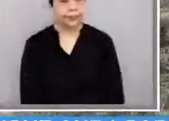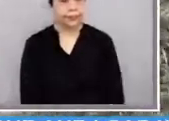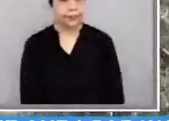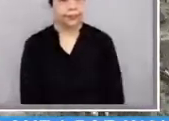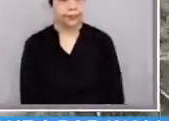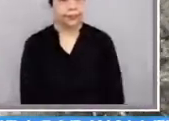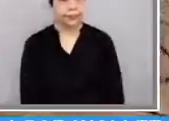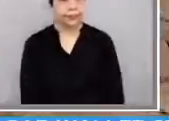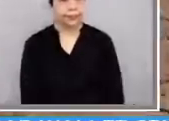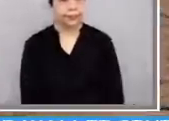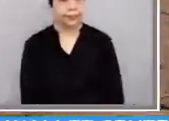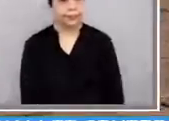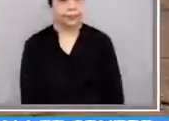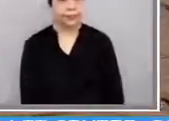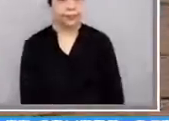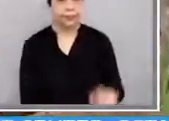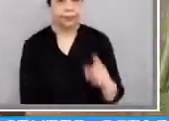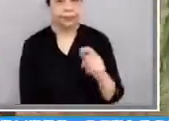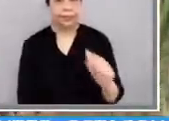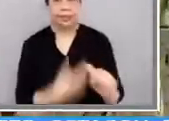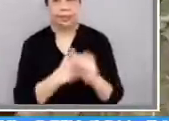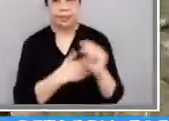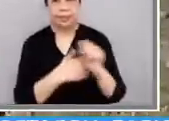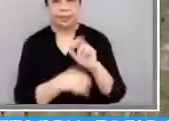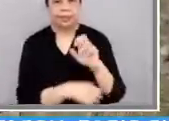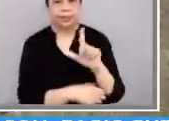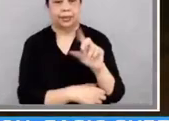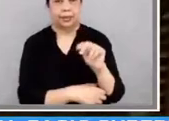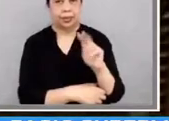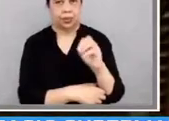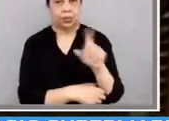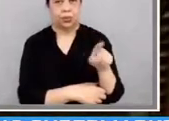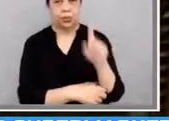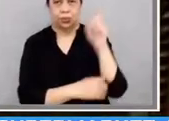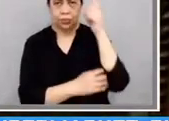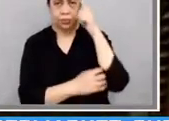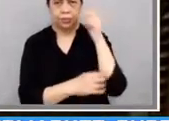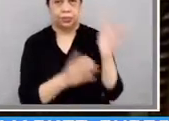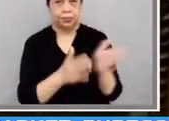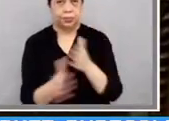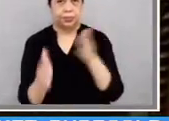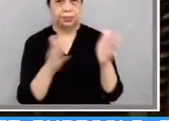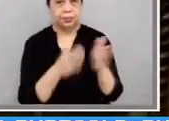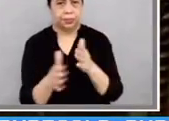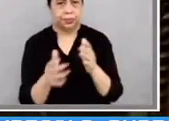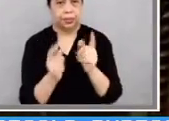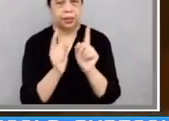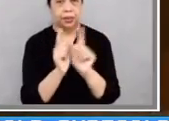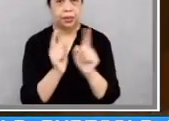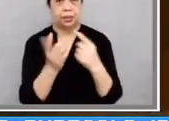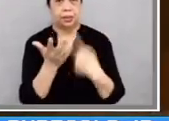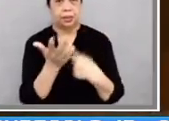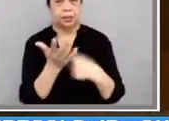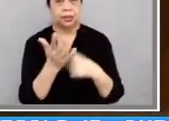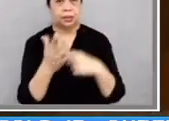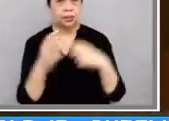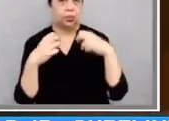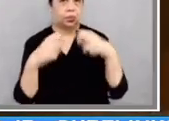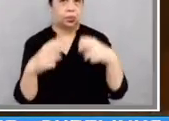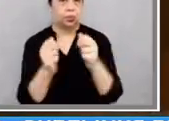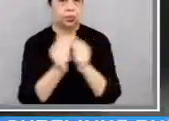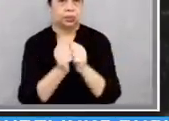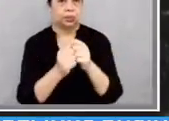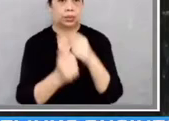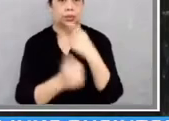Ang banta ng El Nino at mga paghahanda ng mga ahensya ng pamahalaan, pinag-usapan sa sectoral cabinet meeting kabilang sa iniutos ng